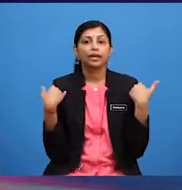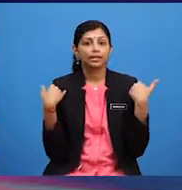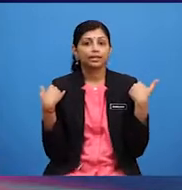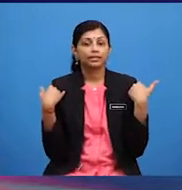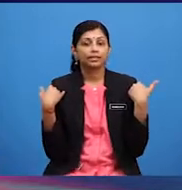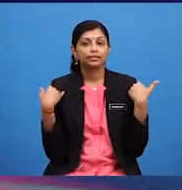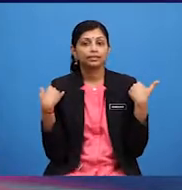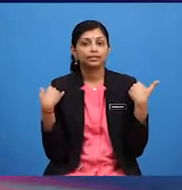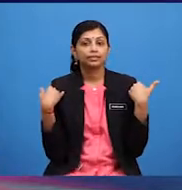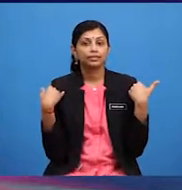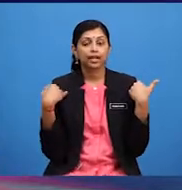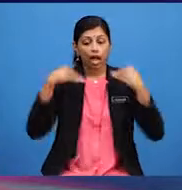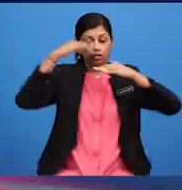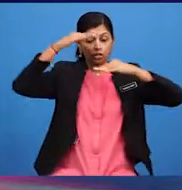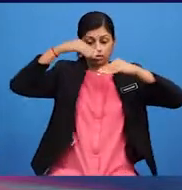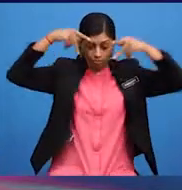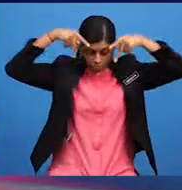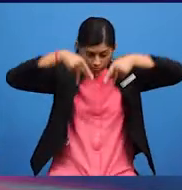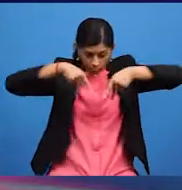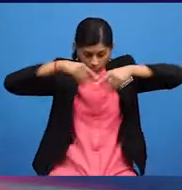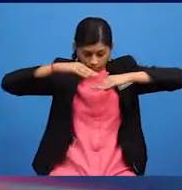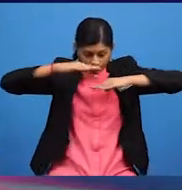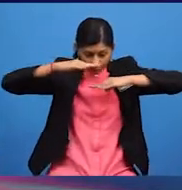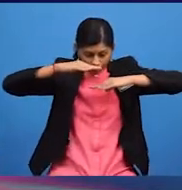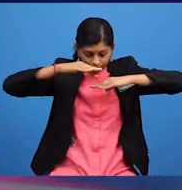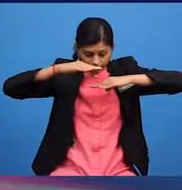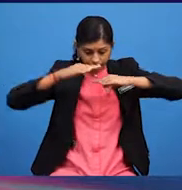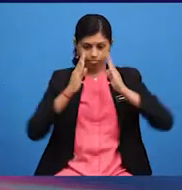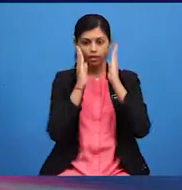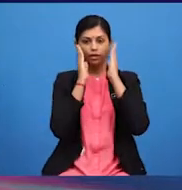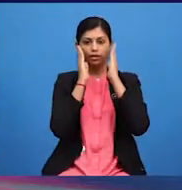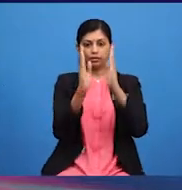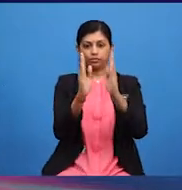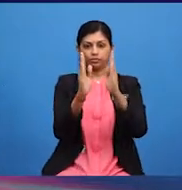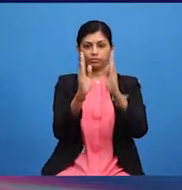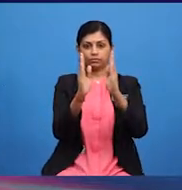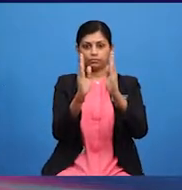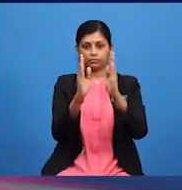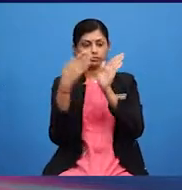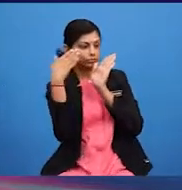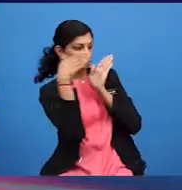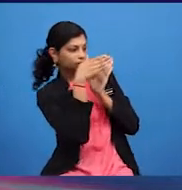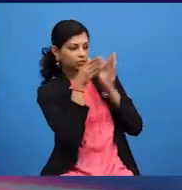daripada pandangan atas iaitu plan, pandangan hadapan dan pandangan sisi.